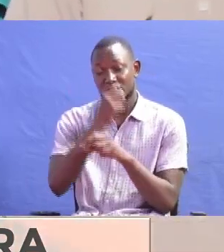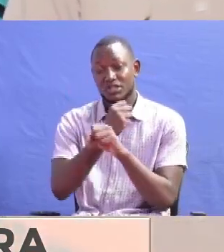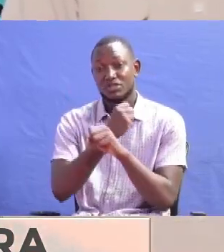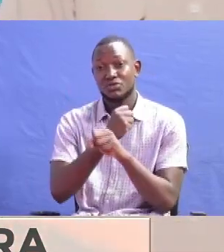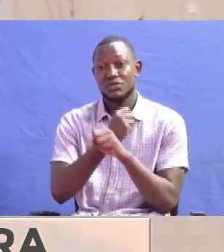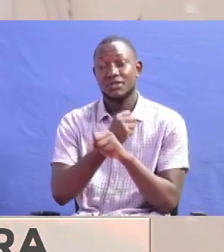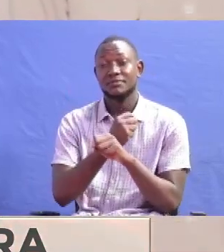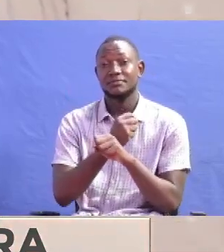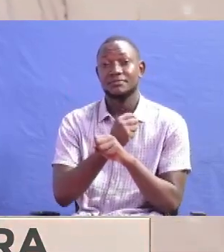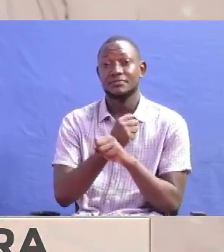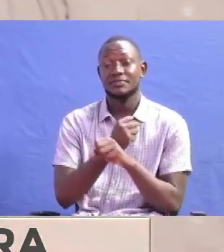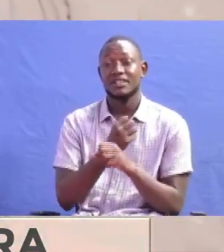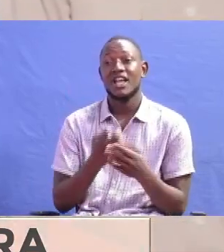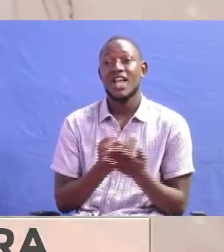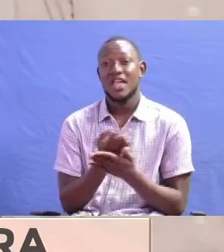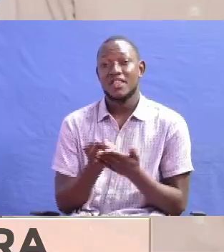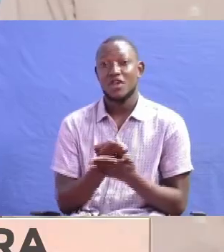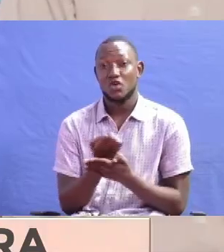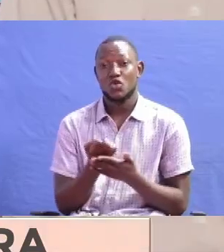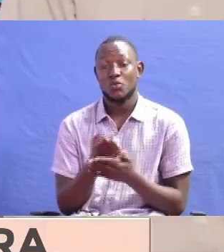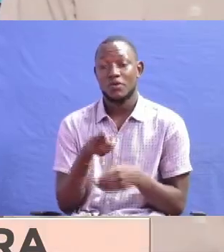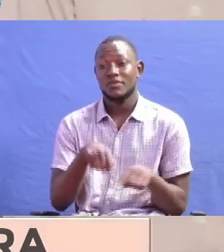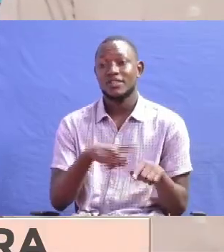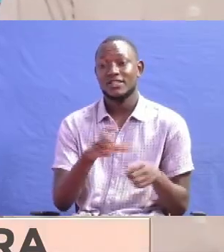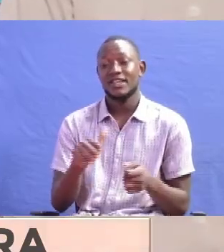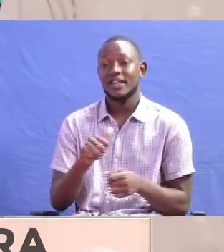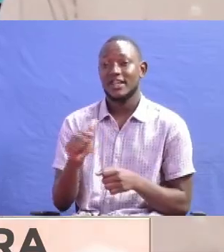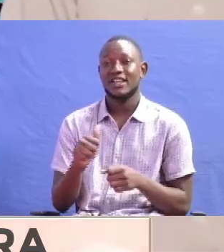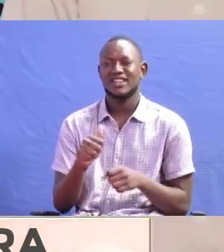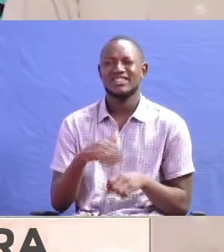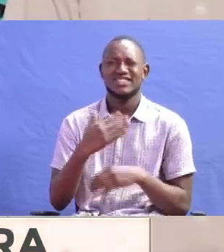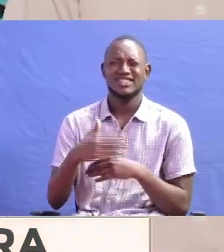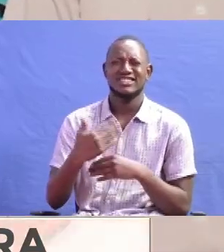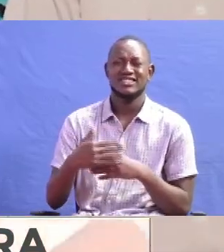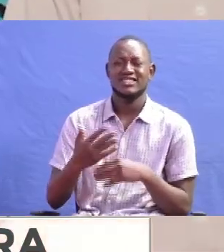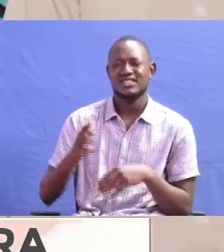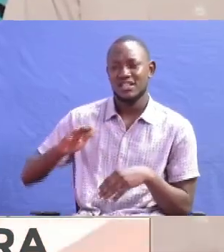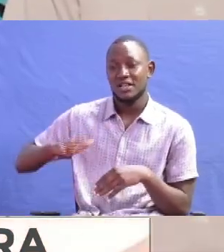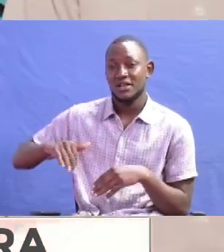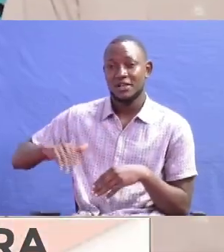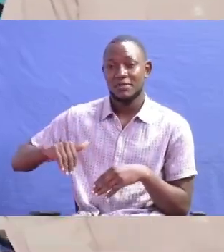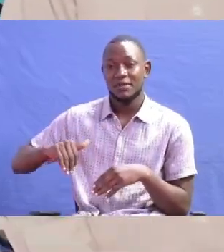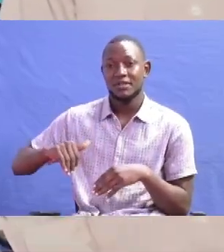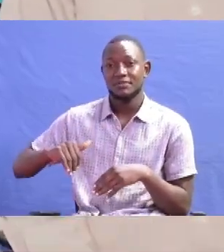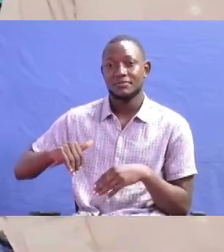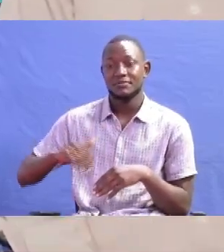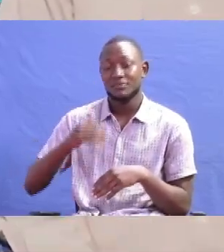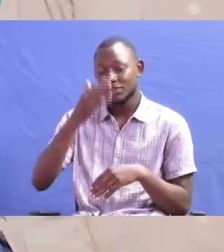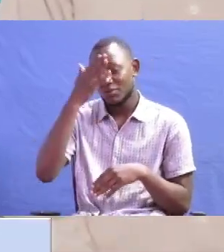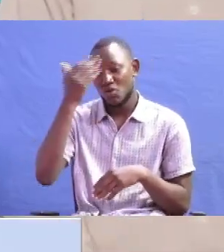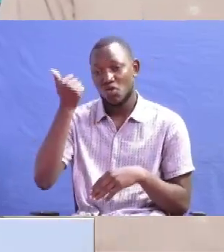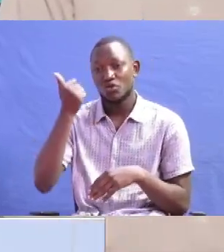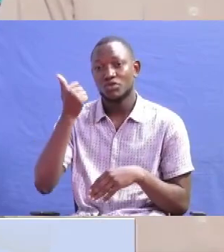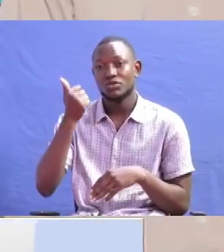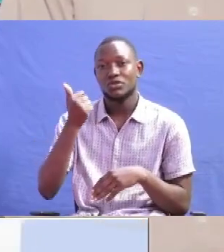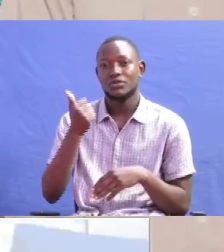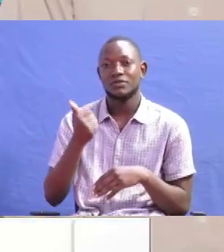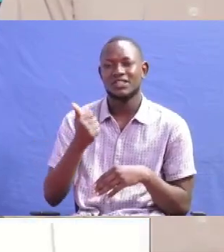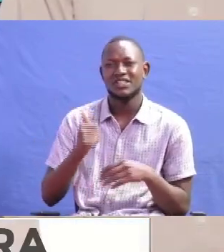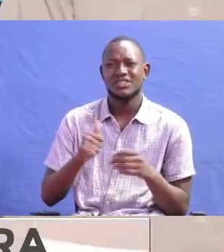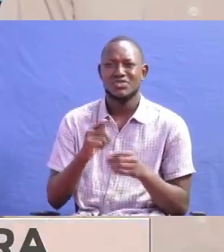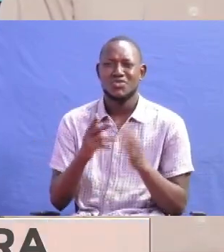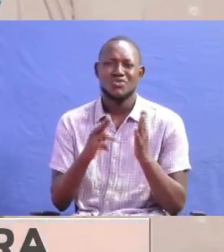itaboresha uchumi wa sehemu hii ambao kwa muda mwingi imebaki nyuma kwa sababu ya kukosa miundo